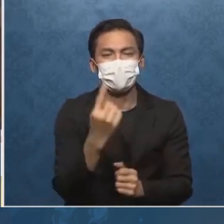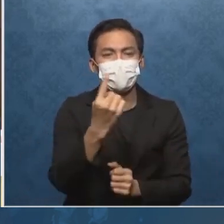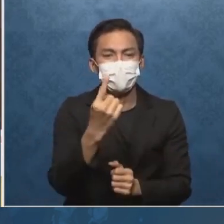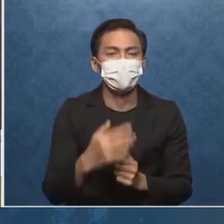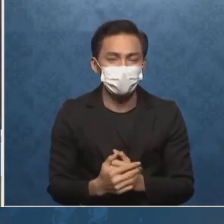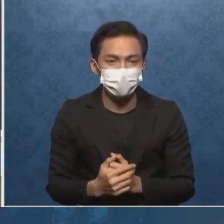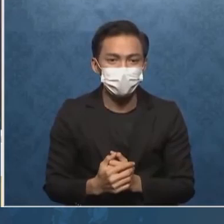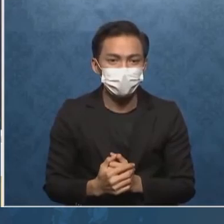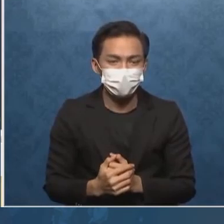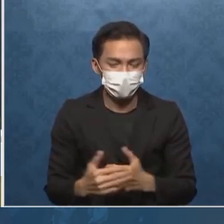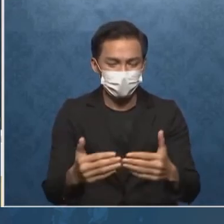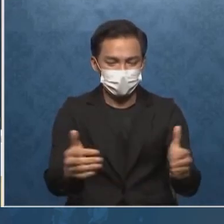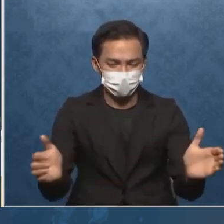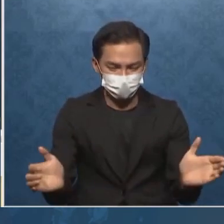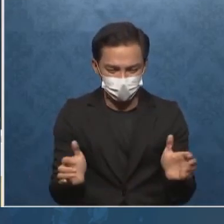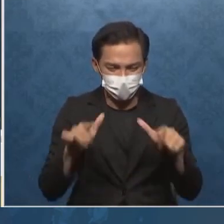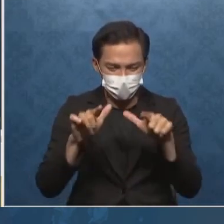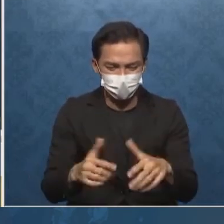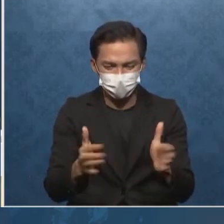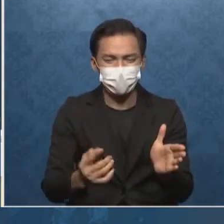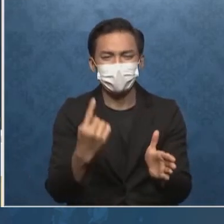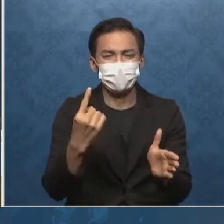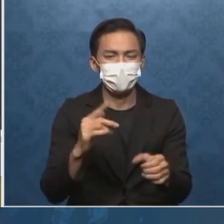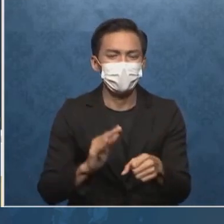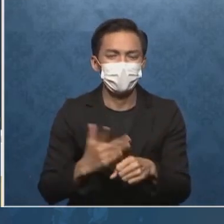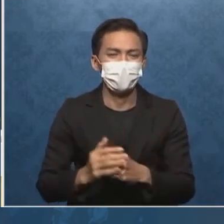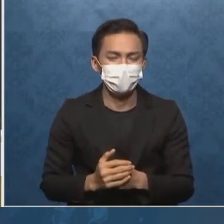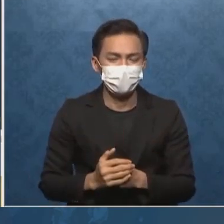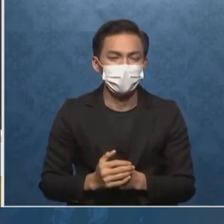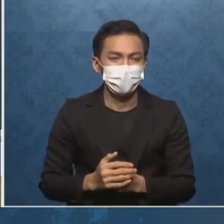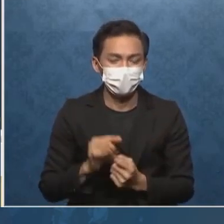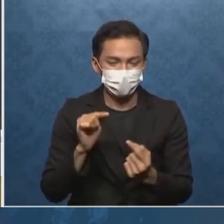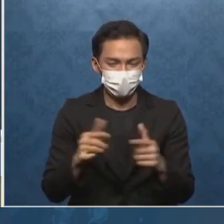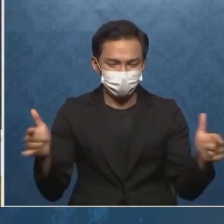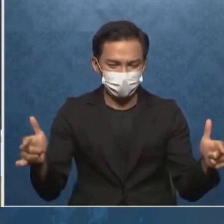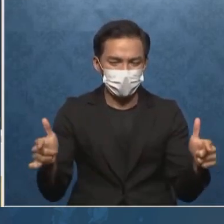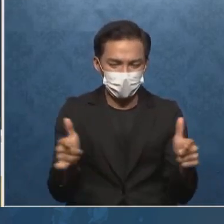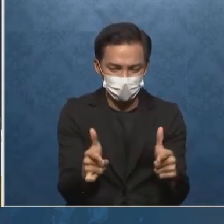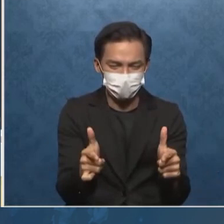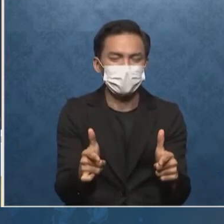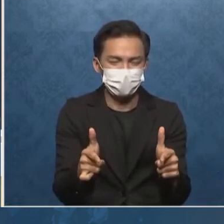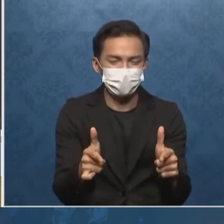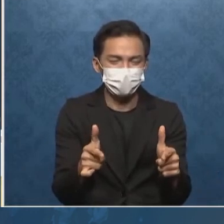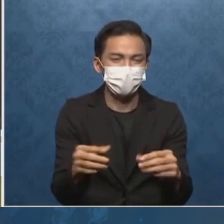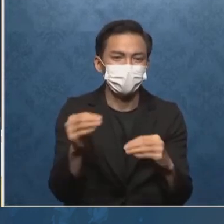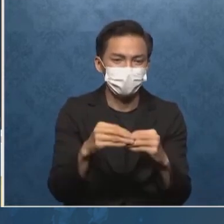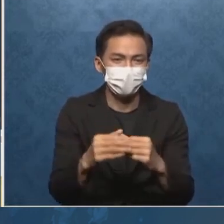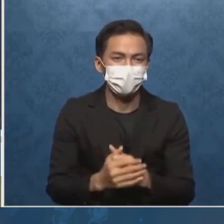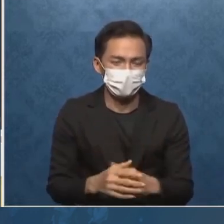รถน้องลงมาอย่างเดียวไม่พอนะครับยังไปลดขนาดของน้องอีกนั่นก็หมายถึงว่า